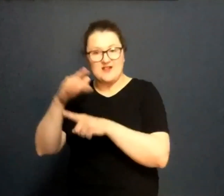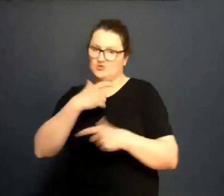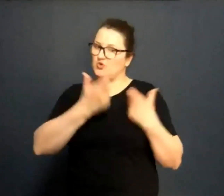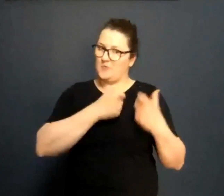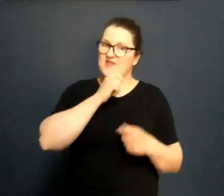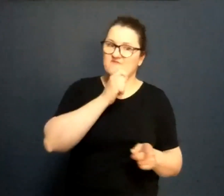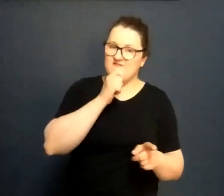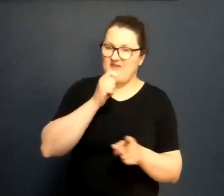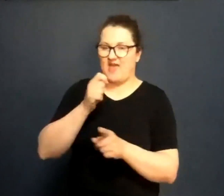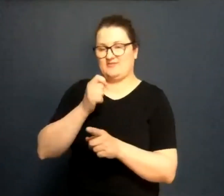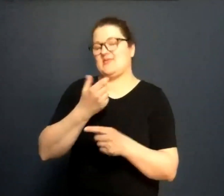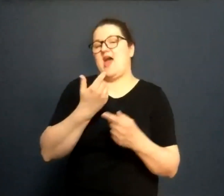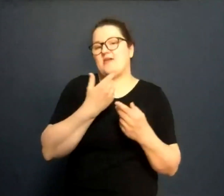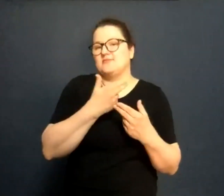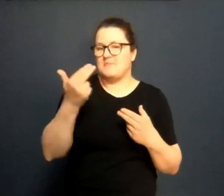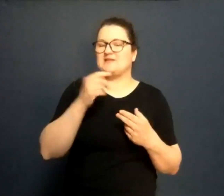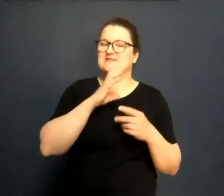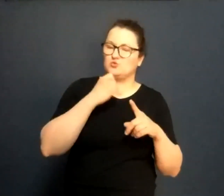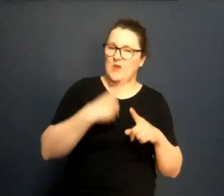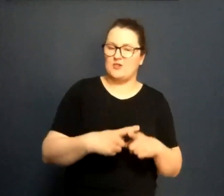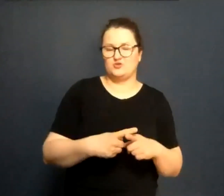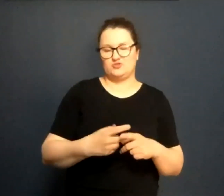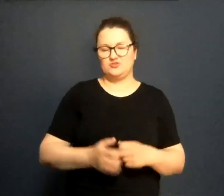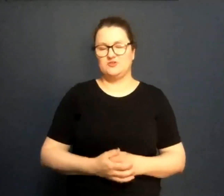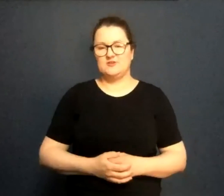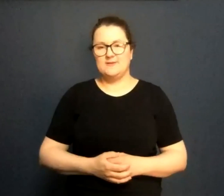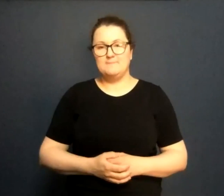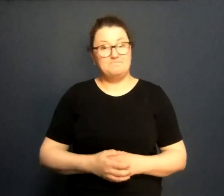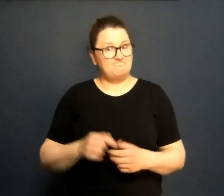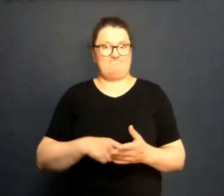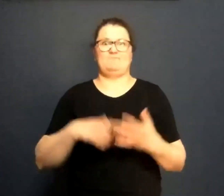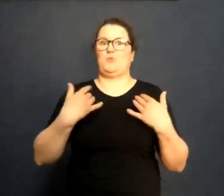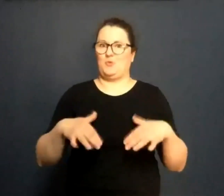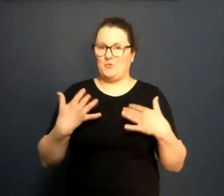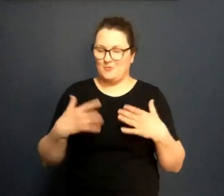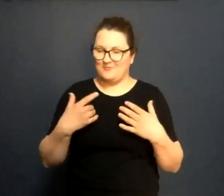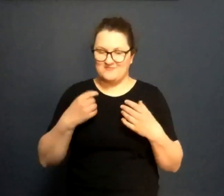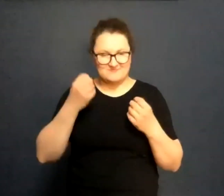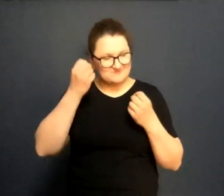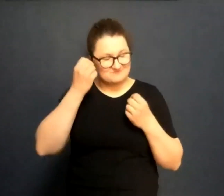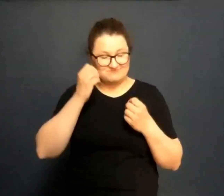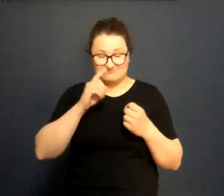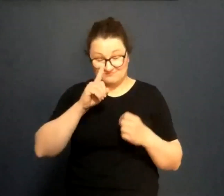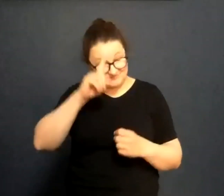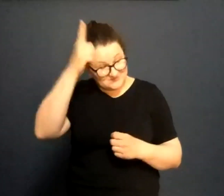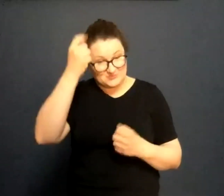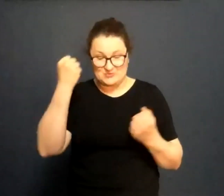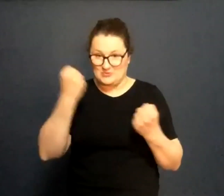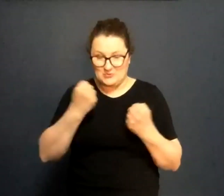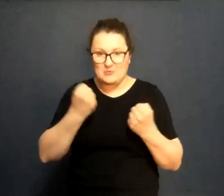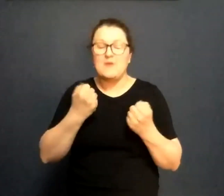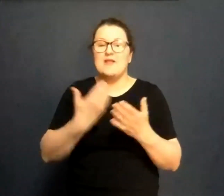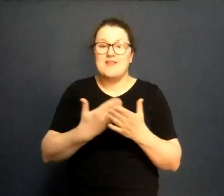seksualności, doświadczeń dotyczących seksualności. I to było po prostu genialne dlatego, że zrealizowali